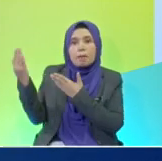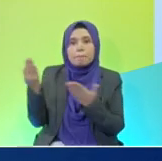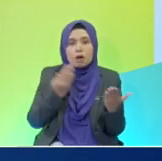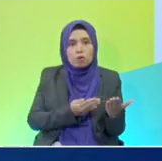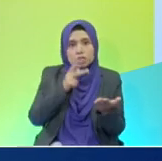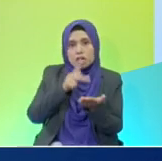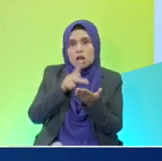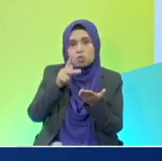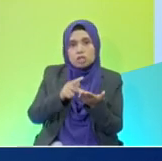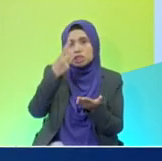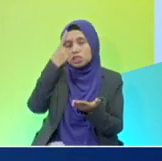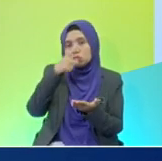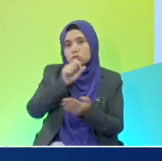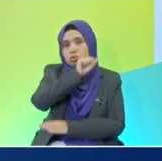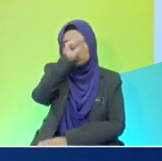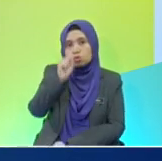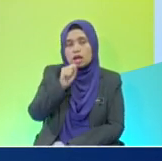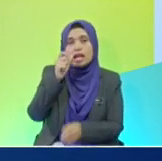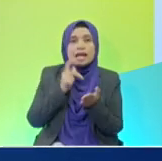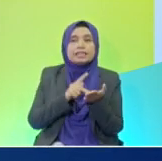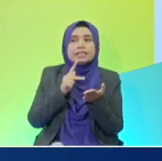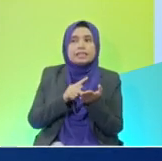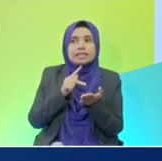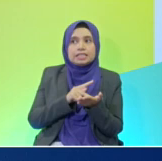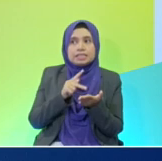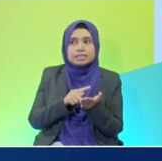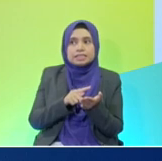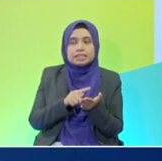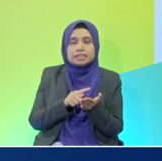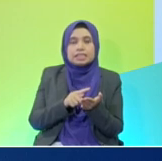kalkulator untuk soal dan pengiraan semuanya